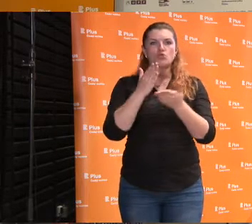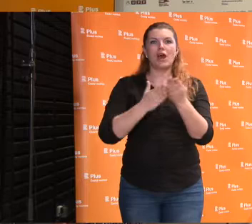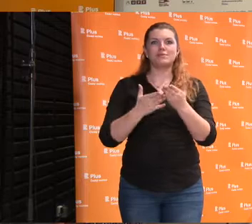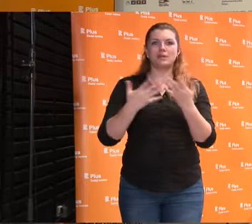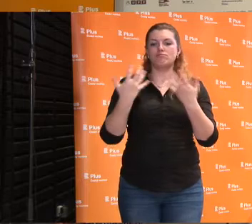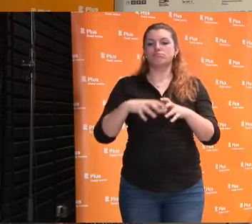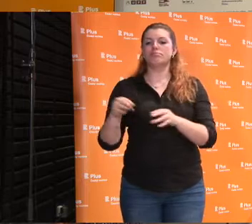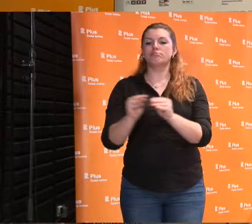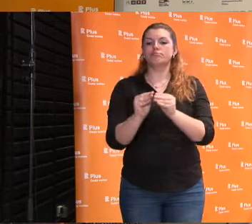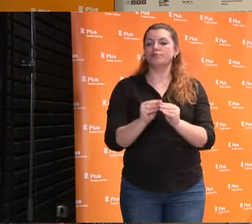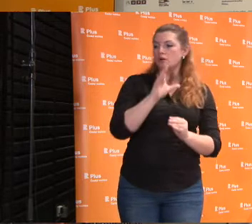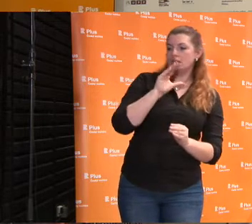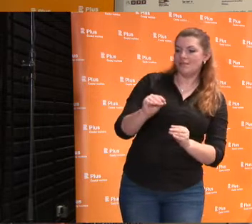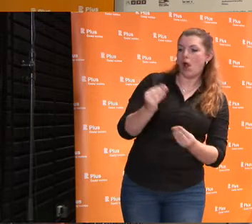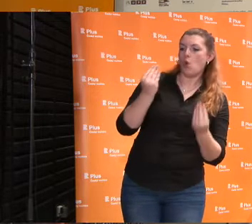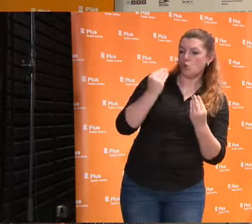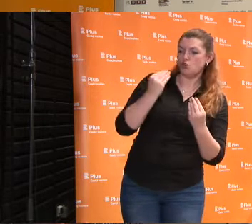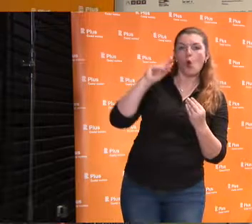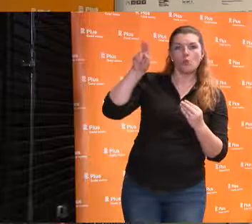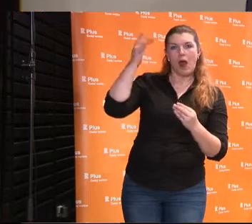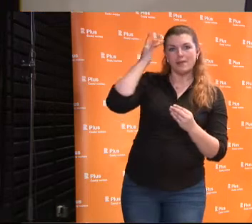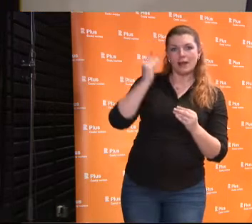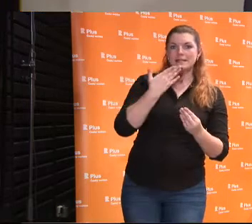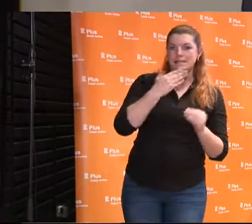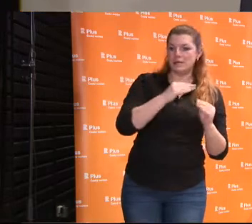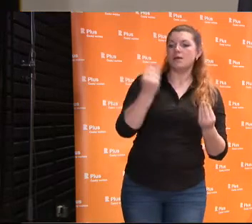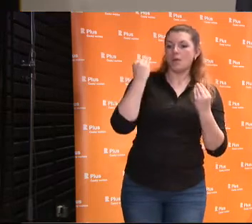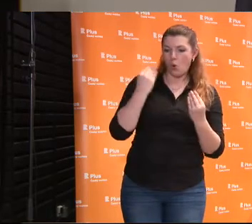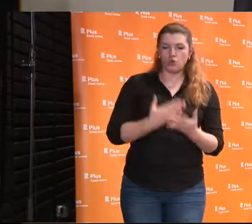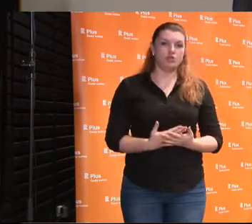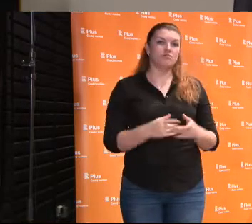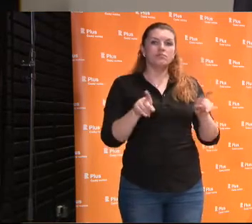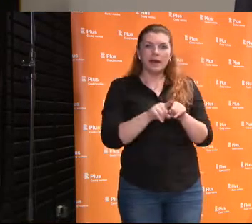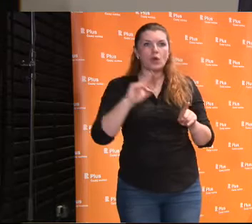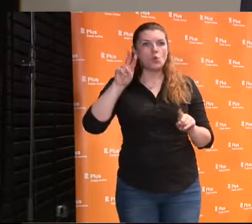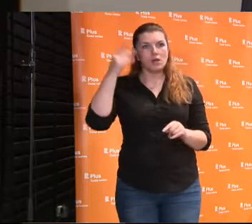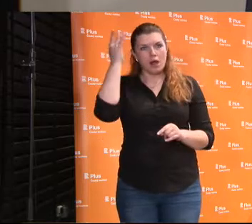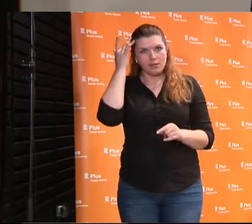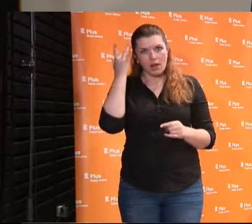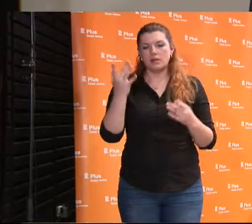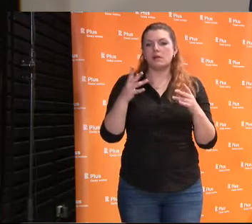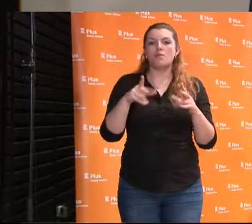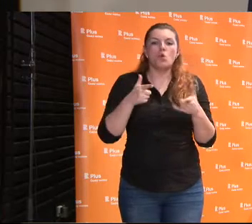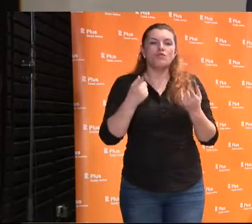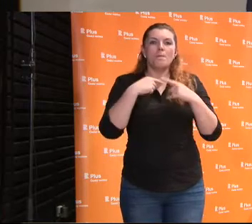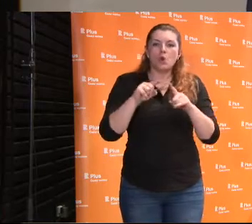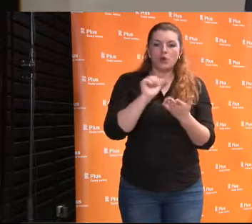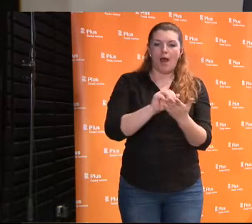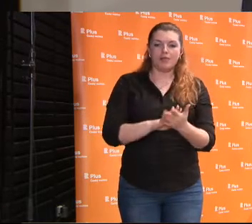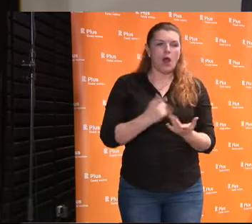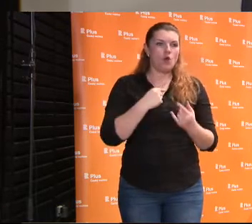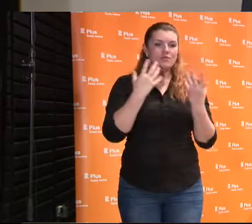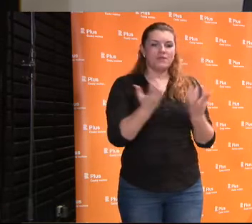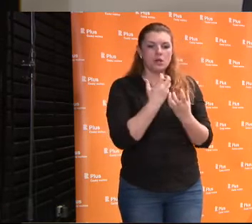a na to je potřeba ta inteligence. Používáme ji na vyhodnocování dat, protože sbíráme z výroby odevšad data